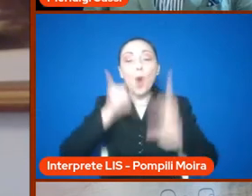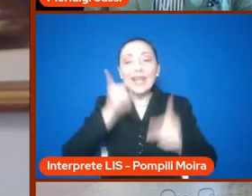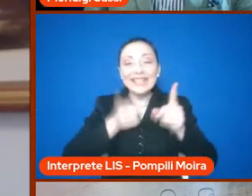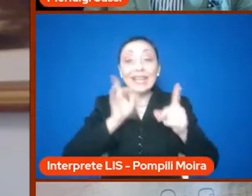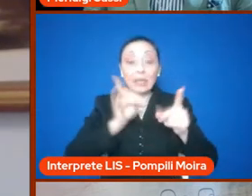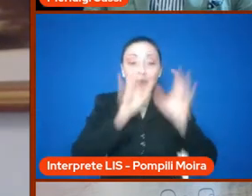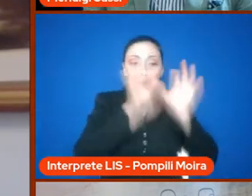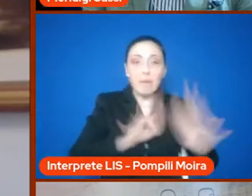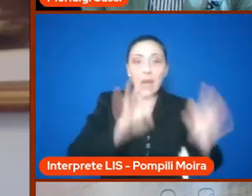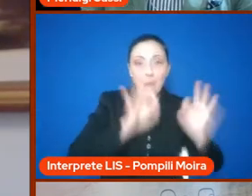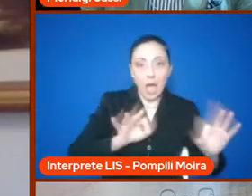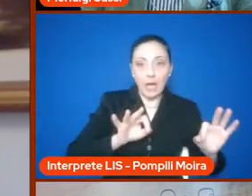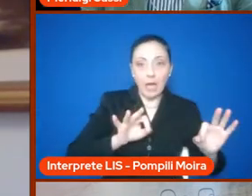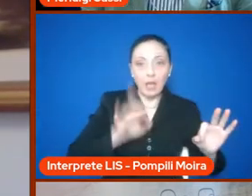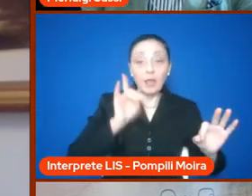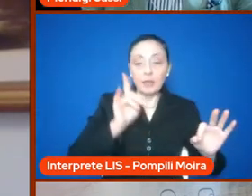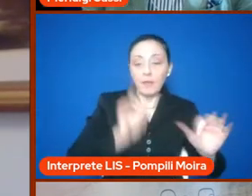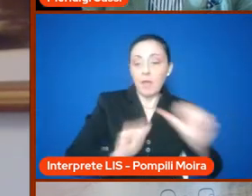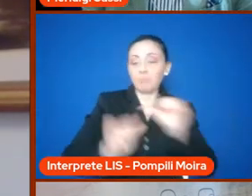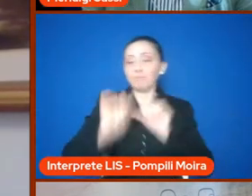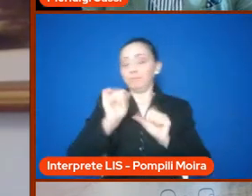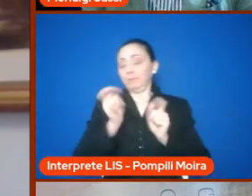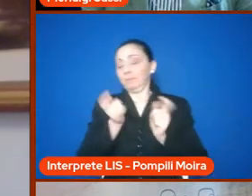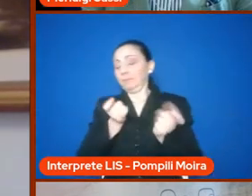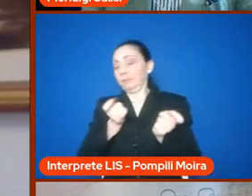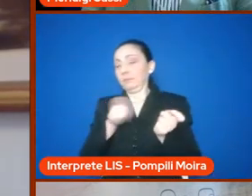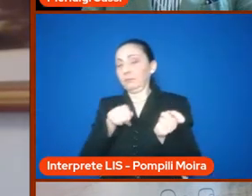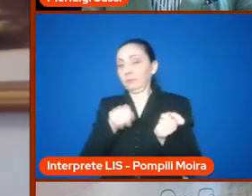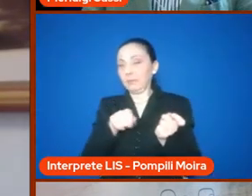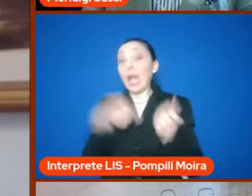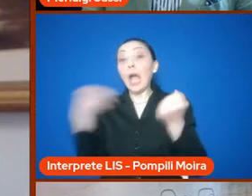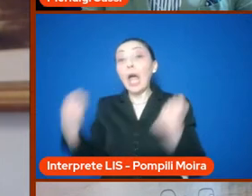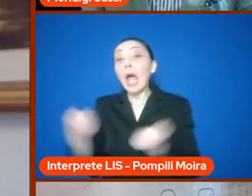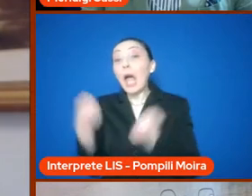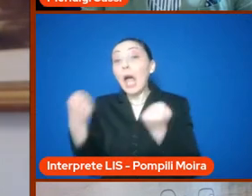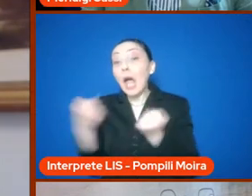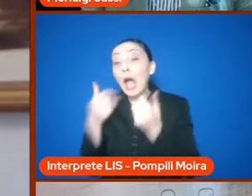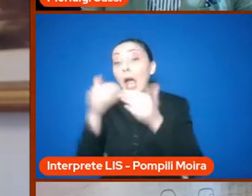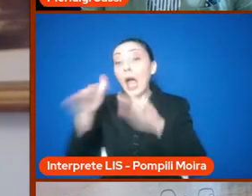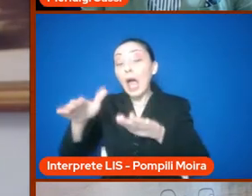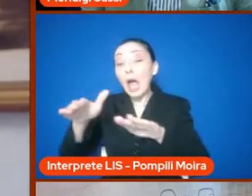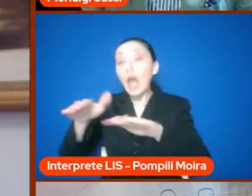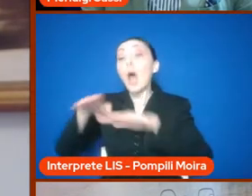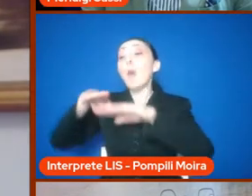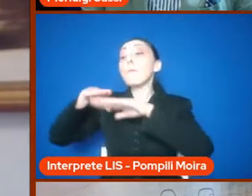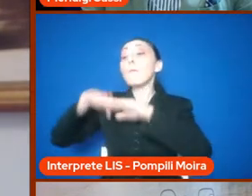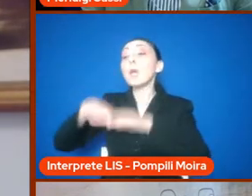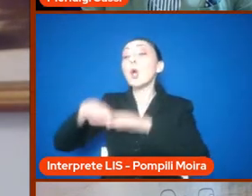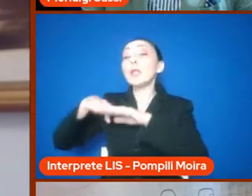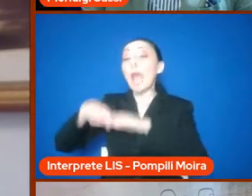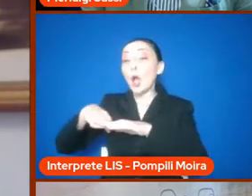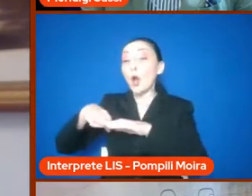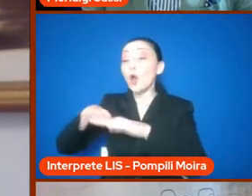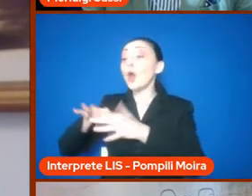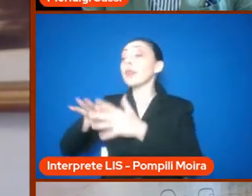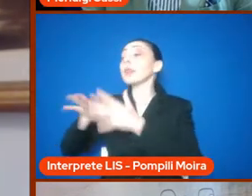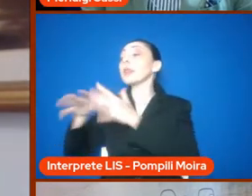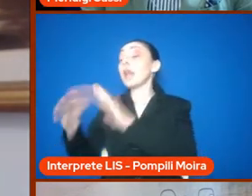prevengono, che promuovono, che proteggono e che trasformano.